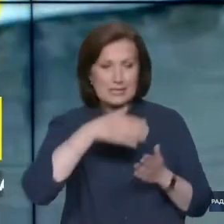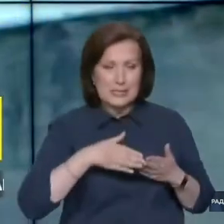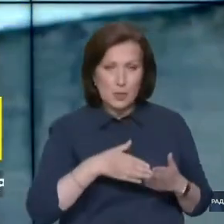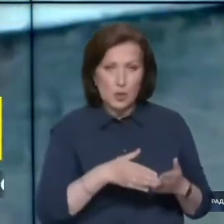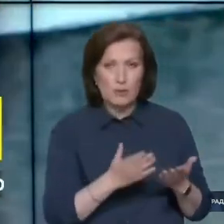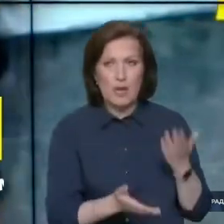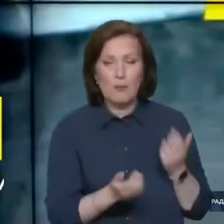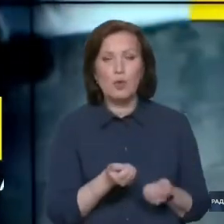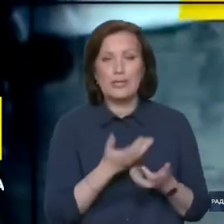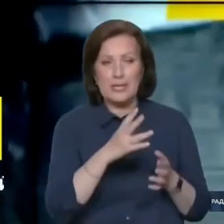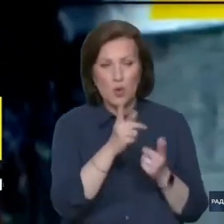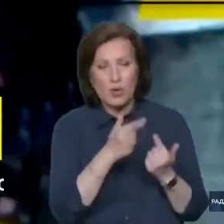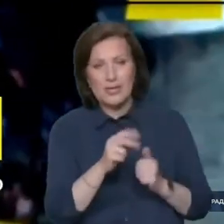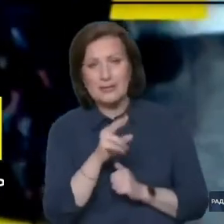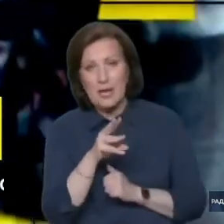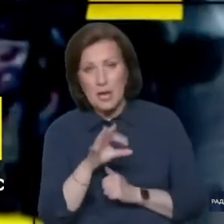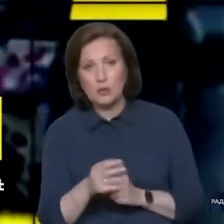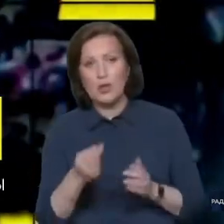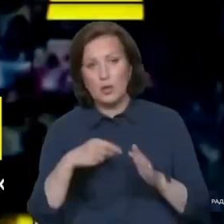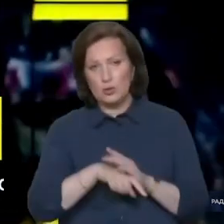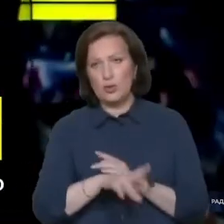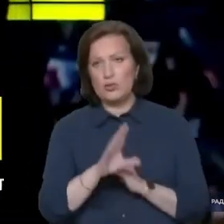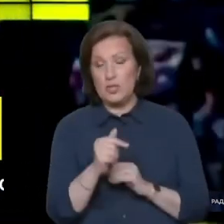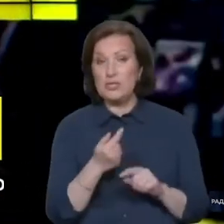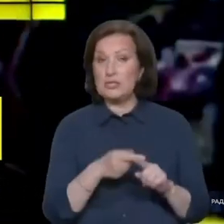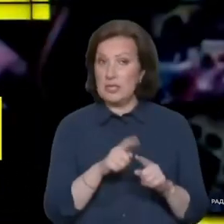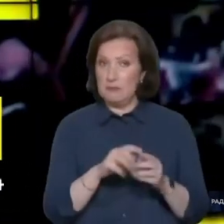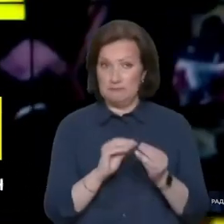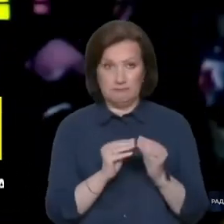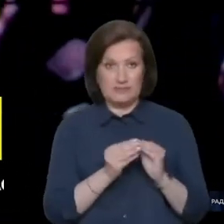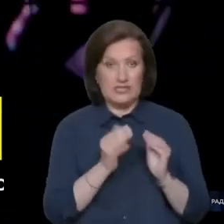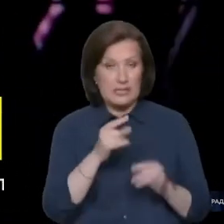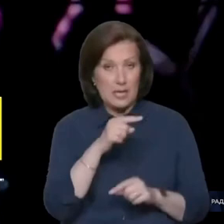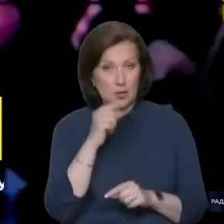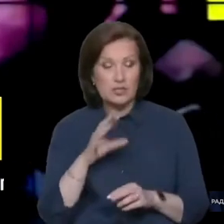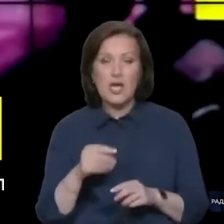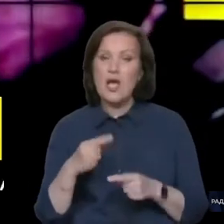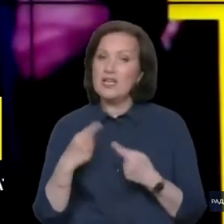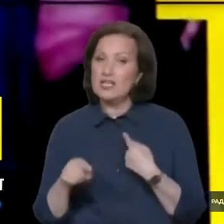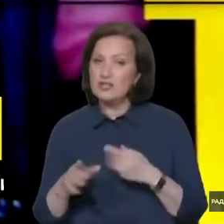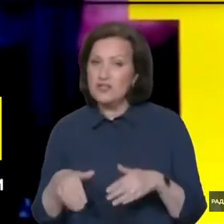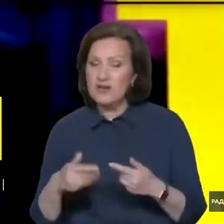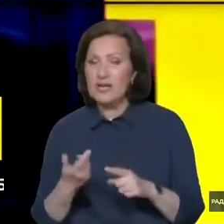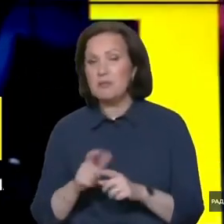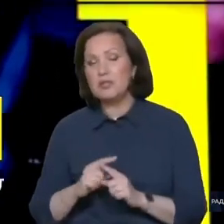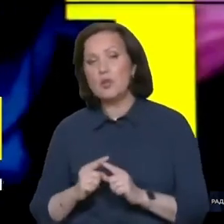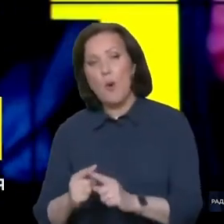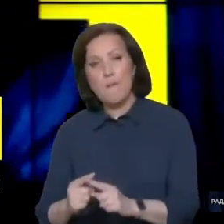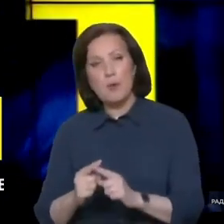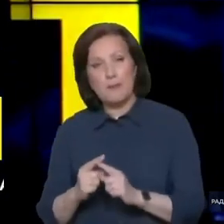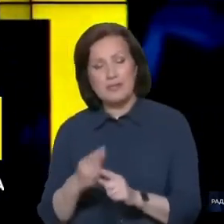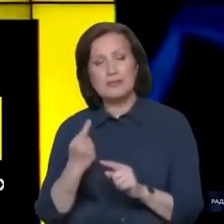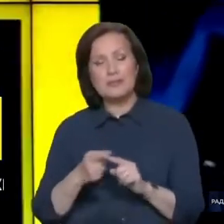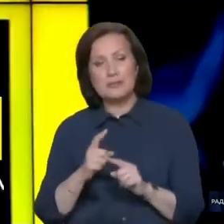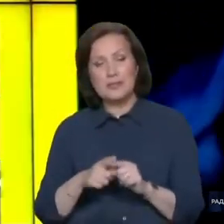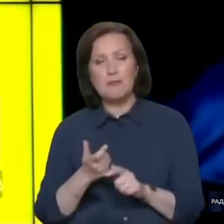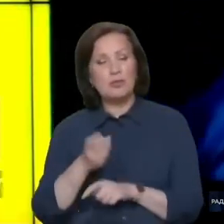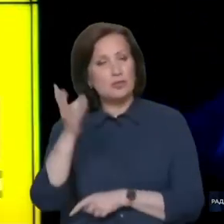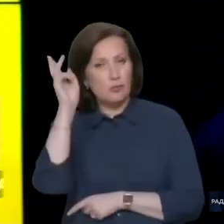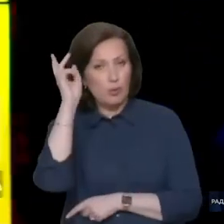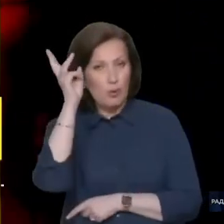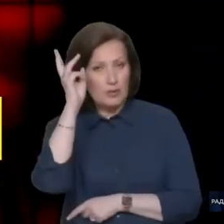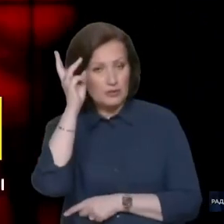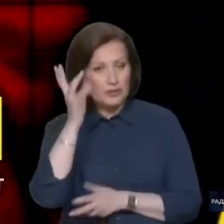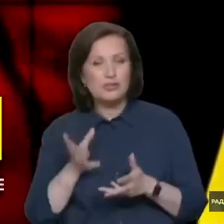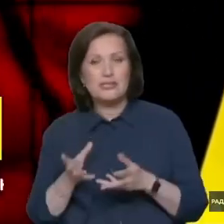або навіть кількох країн НАТО, і тоді це виклик для Росії. Але інший варіант, це більш компромісний, і це більш